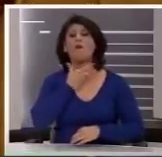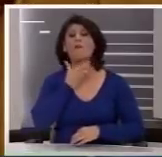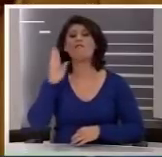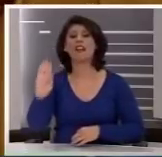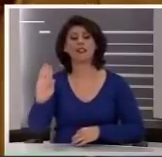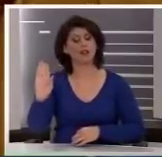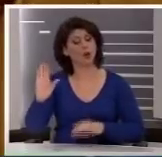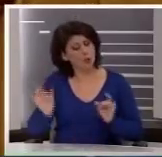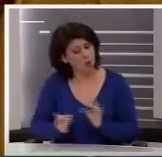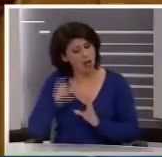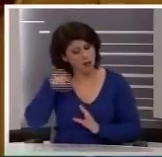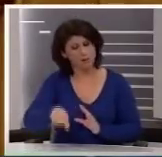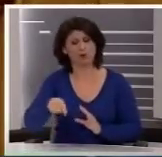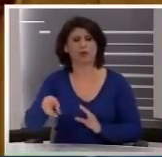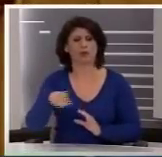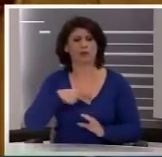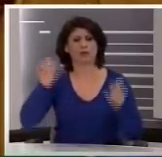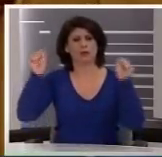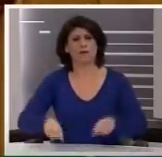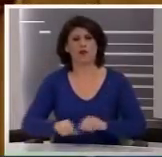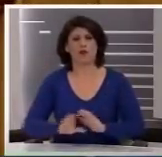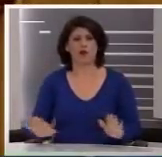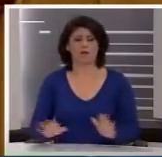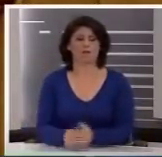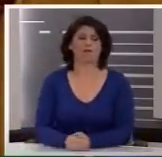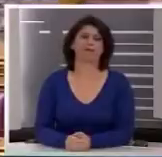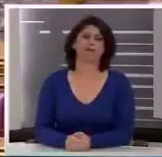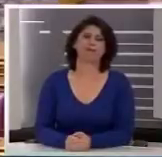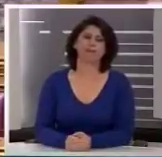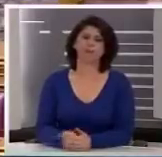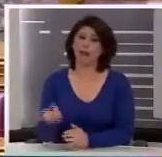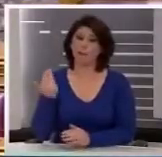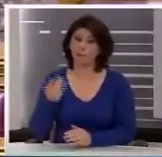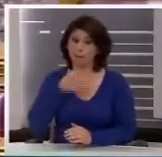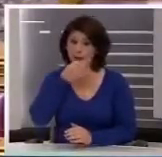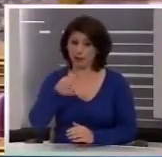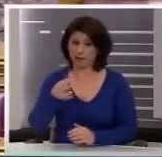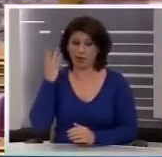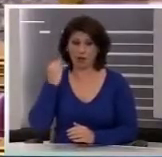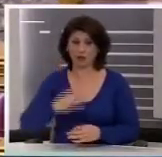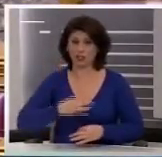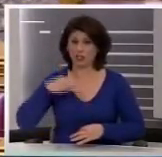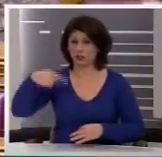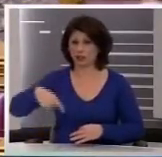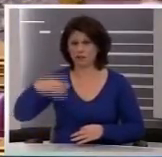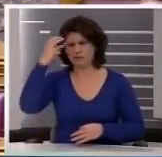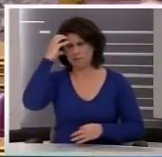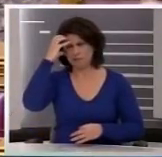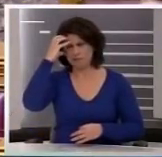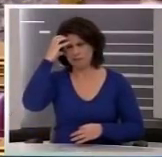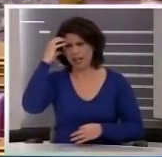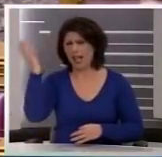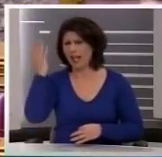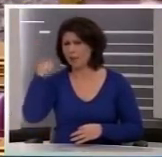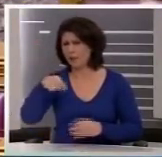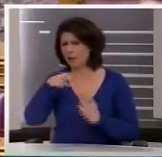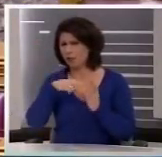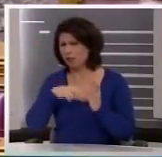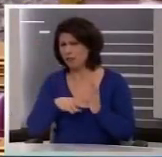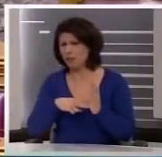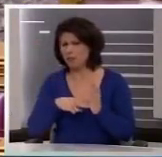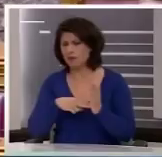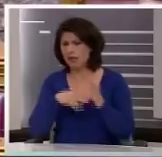αυτό. Ας πάμε τώρα στην πρόταση που συζητάμε. Α, πριν σας πω αυτό, άκουσα τώρα τον κύριο Τασούλα και μου θύμισε κάτι από αυτό που διαβάζαμε